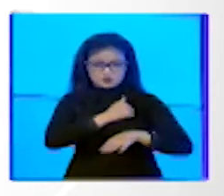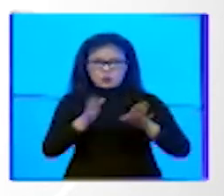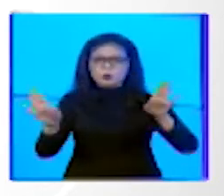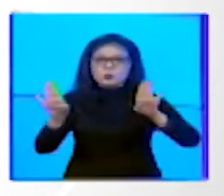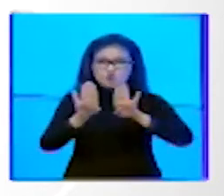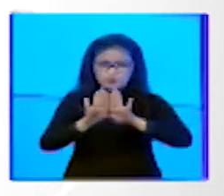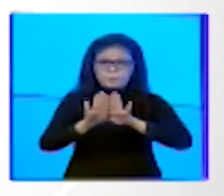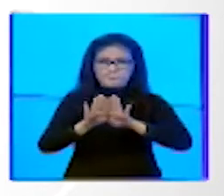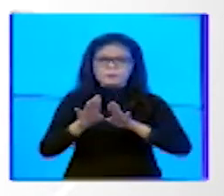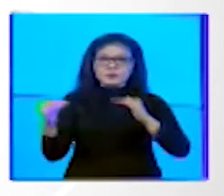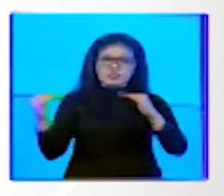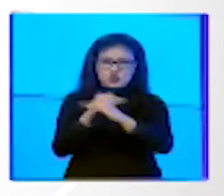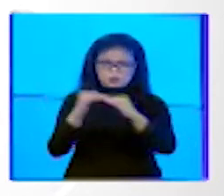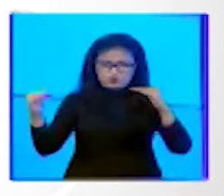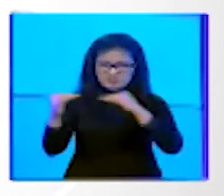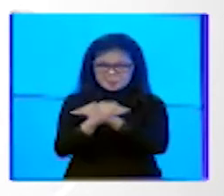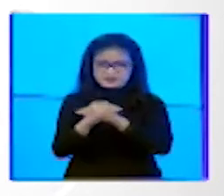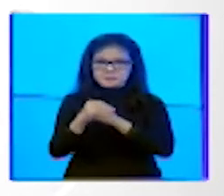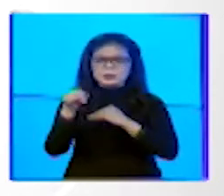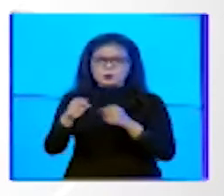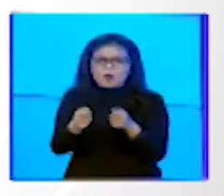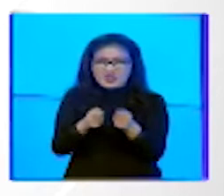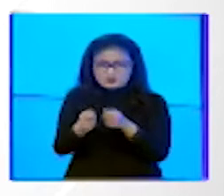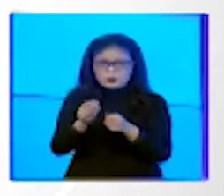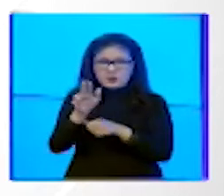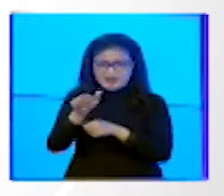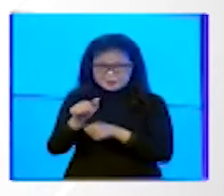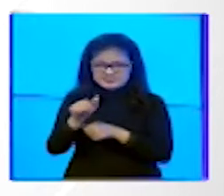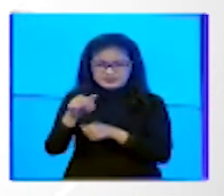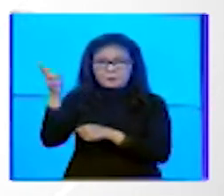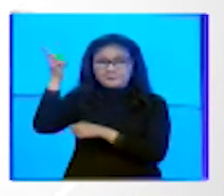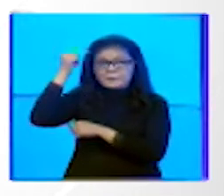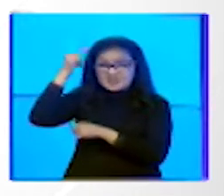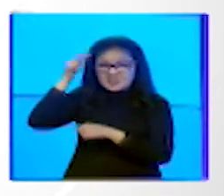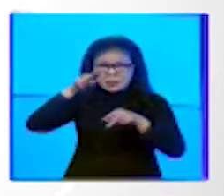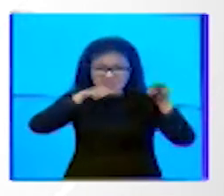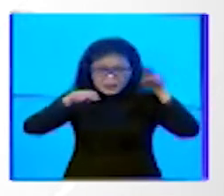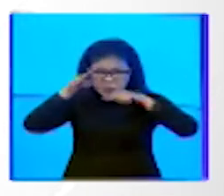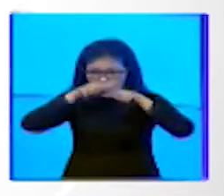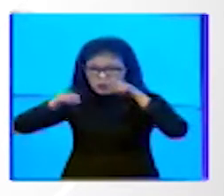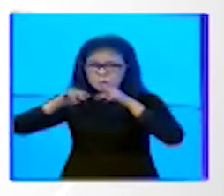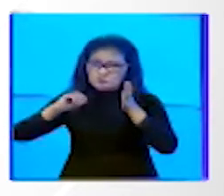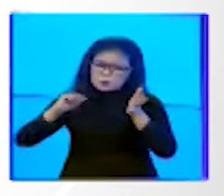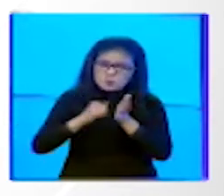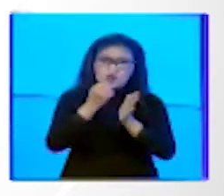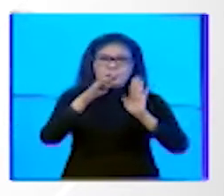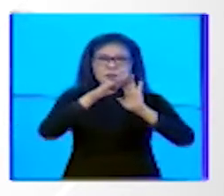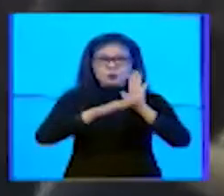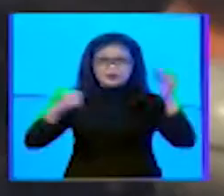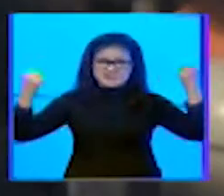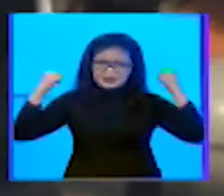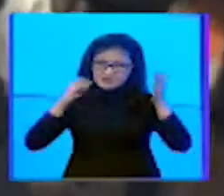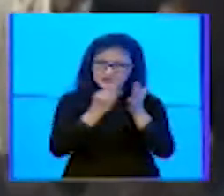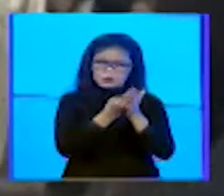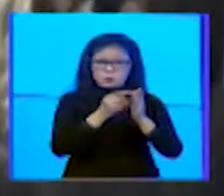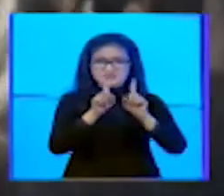moda transportasi akan diatur. Pemerintah akan mengawasi secara ketat pelaksanaan protokol kesehatan, menjaga jarak,